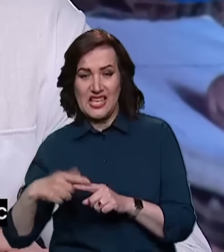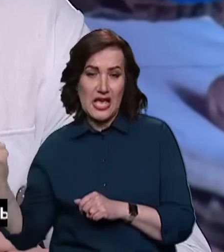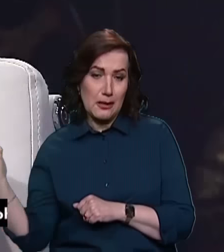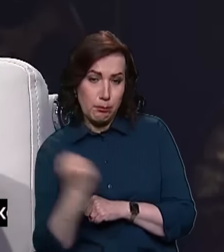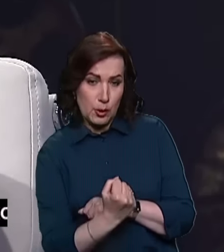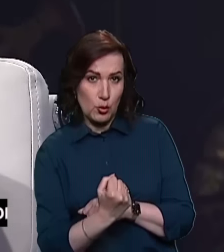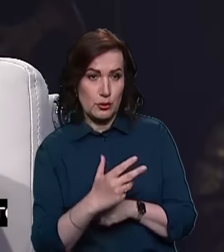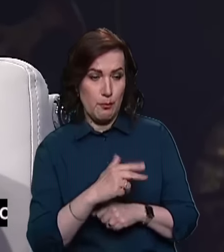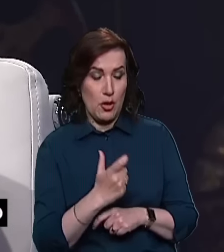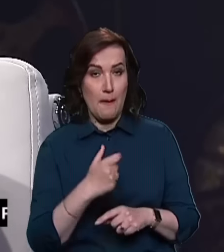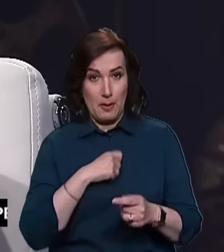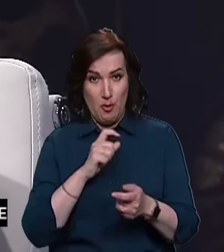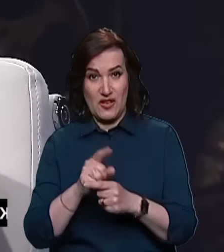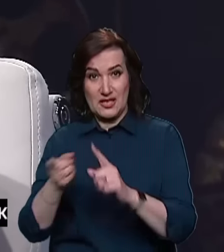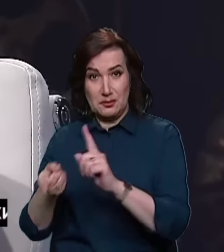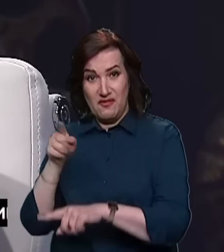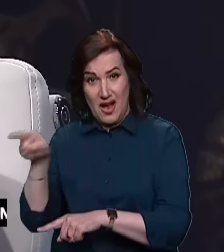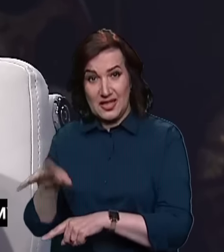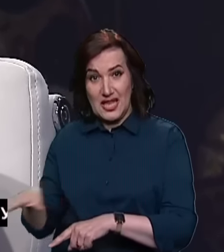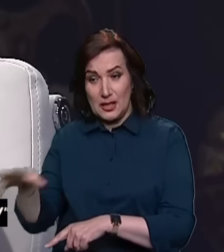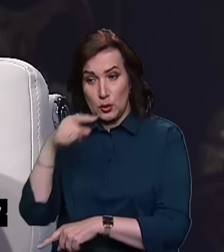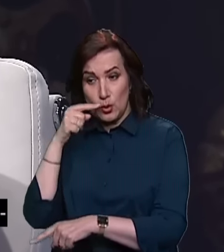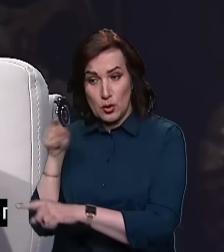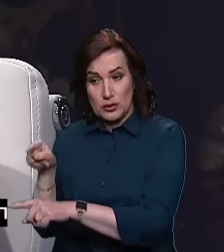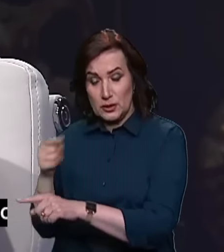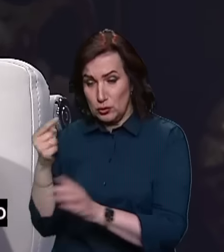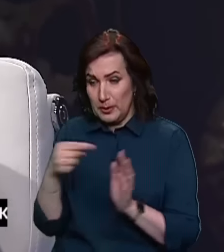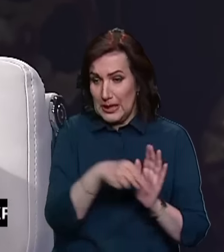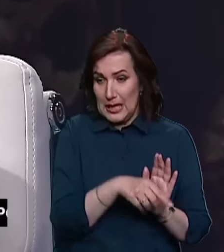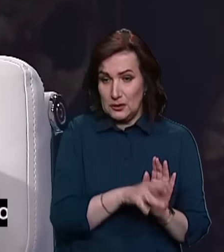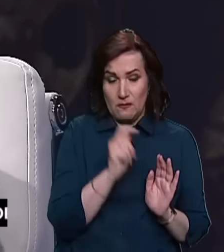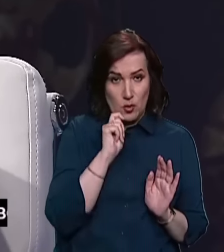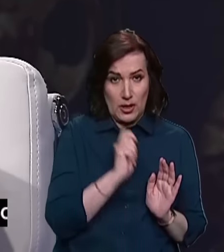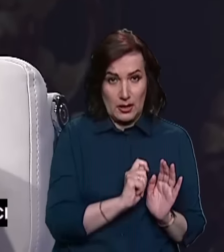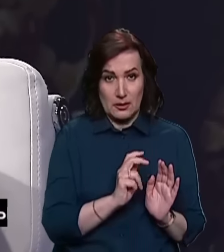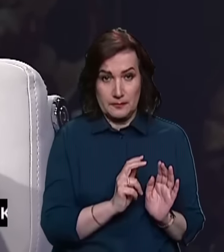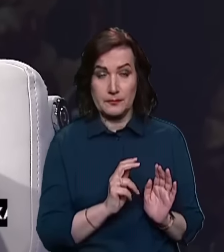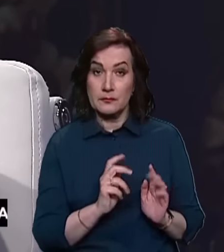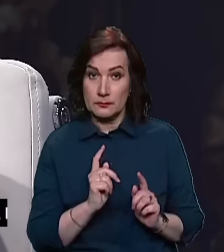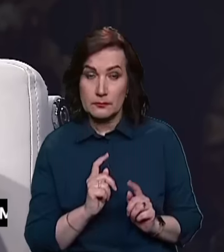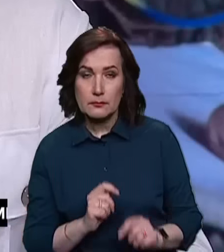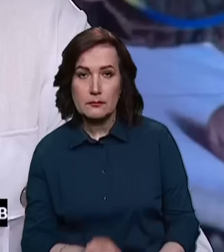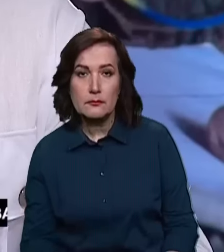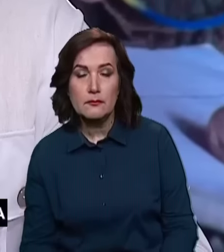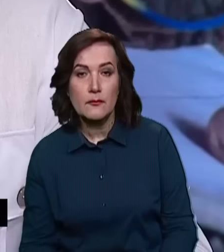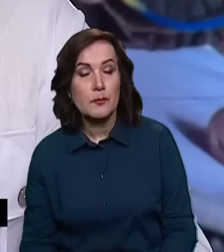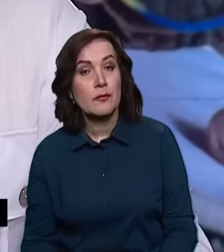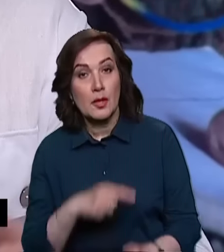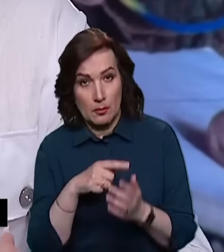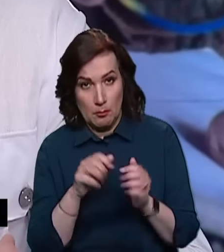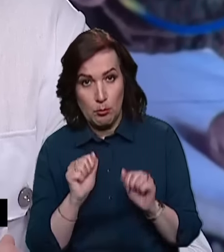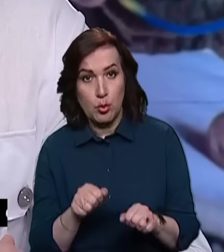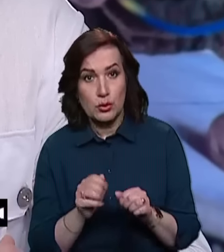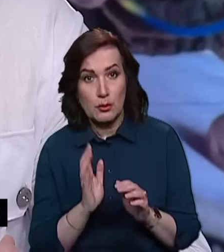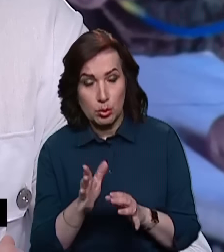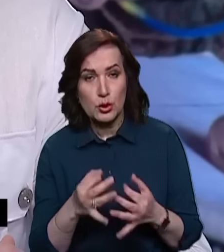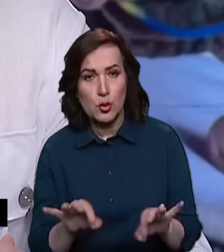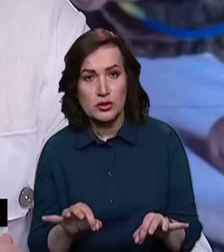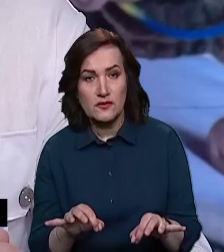повинні, по ідеї, збивати їх на територію Російської Федерації, для того, щоб не долітали ці бомби. Ну, бо вони в Україну не залітають. Ну, так. Угу. Питання, буде на це